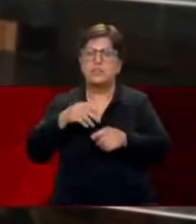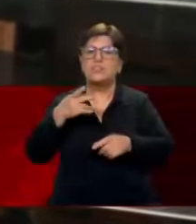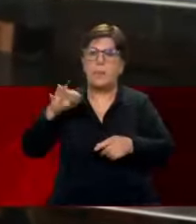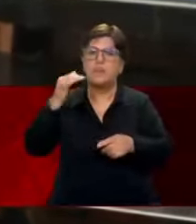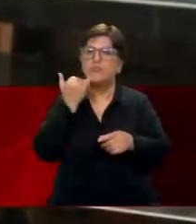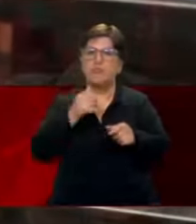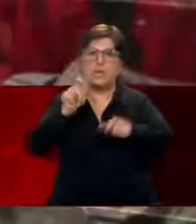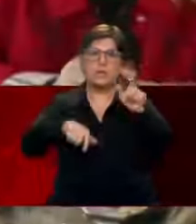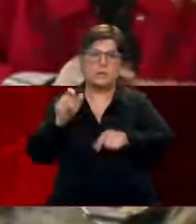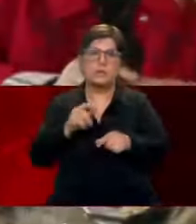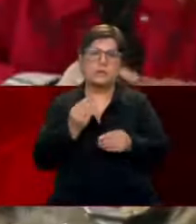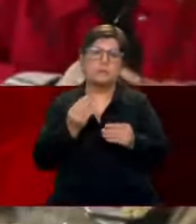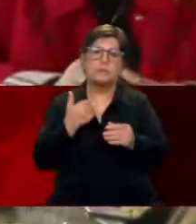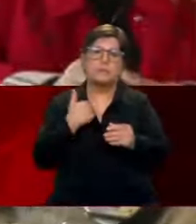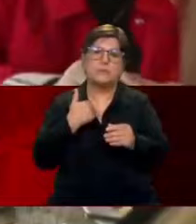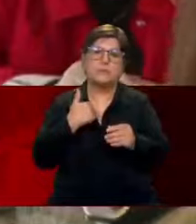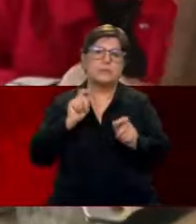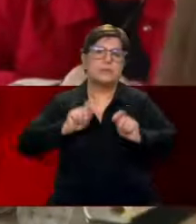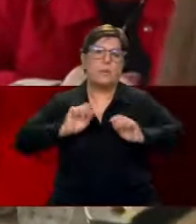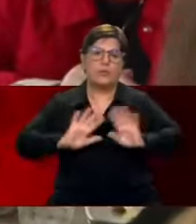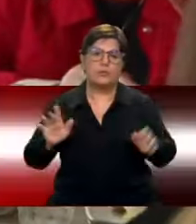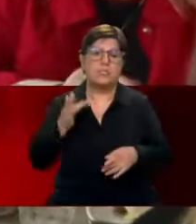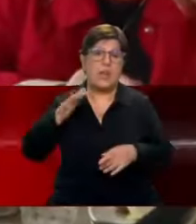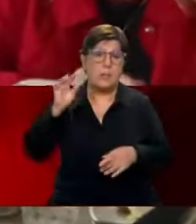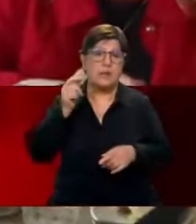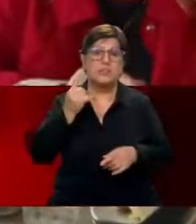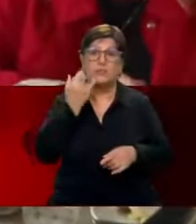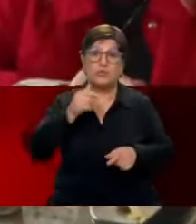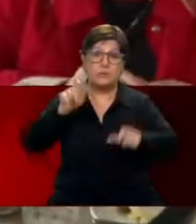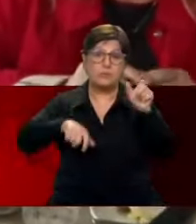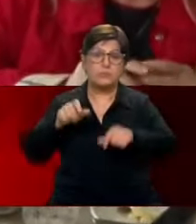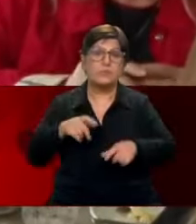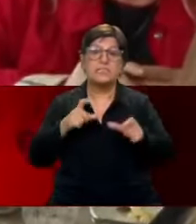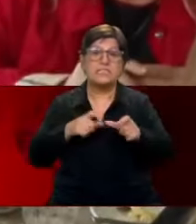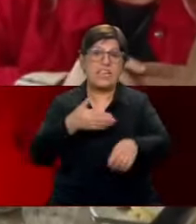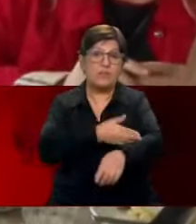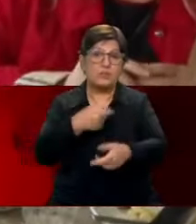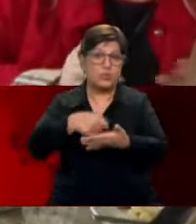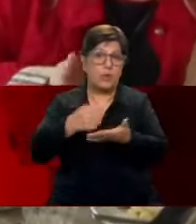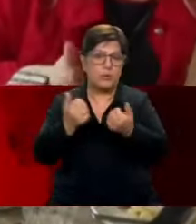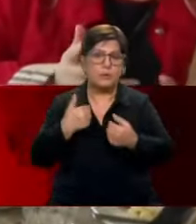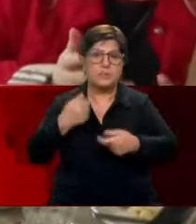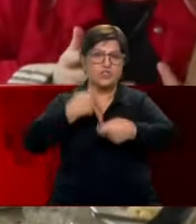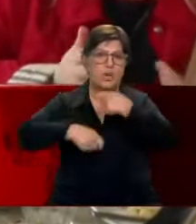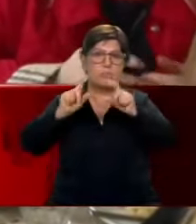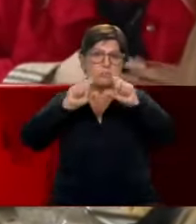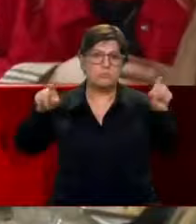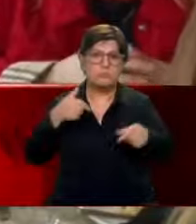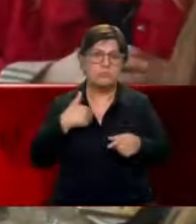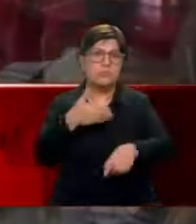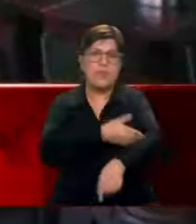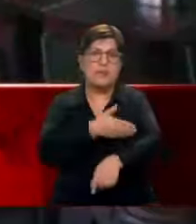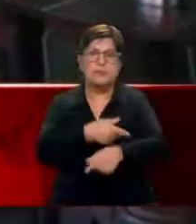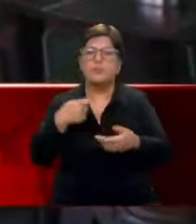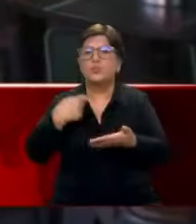için özellikle kötü bir durum. Diğer işletmelerde yabancı uyruklu kişilere karşı servis ücreti alınırken bizim işletmemizde herhangi bir servis ücreti